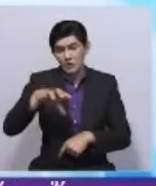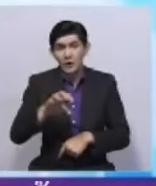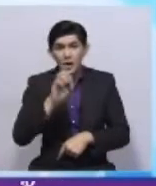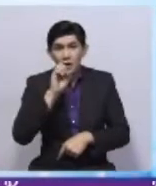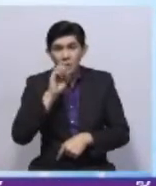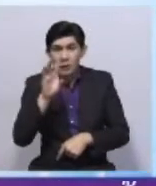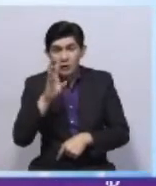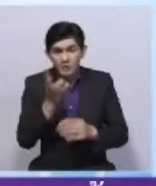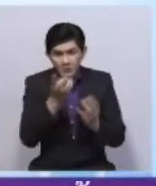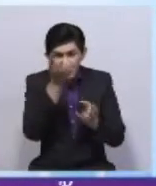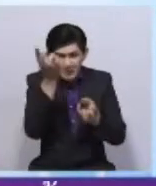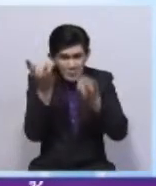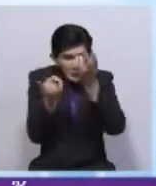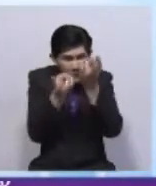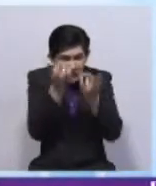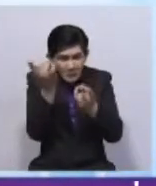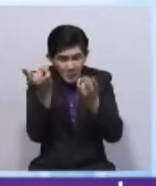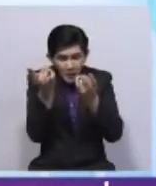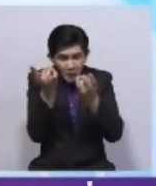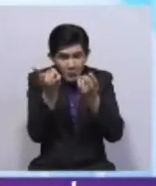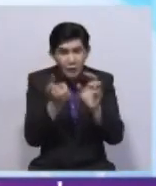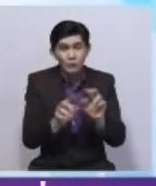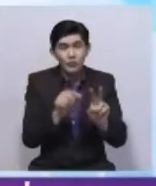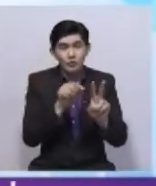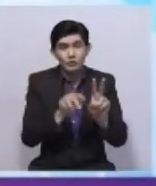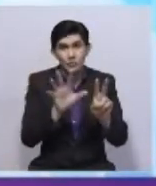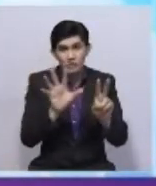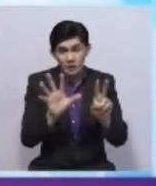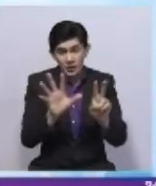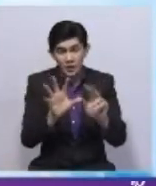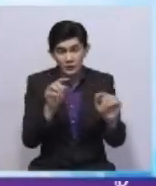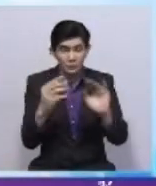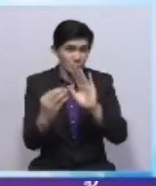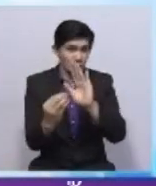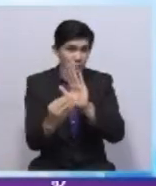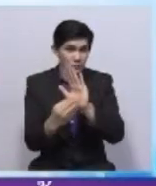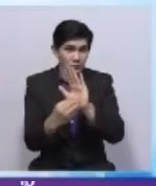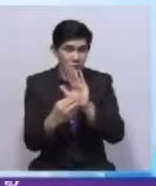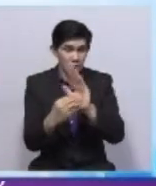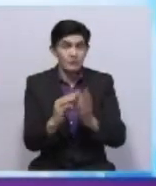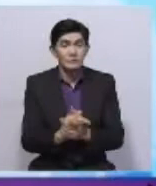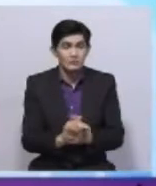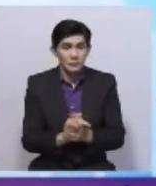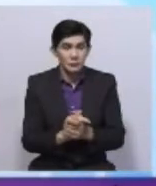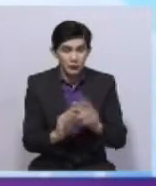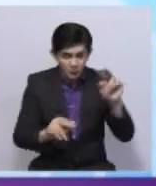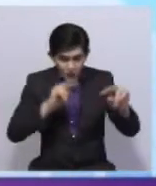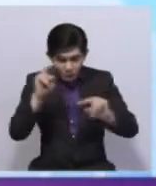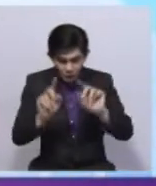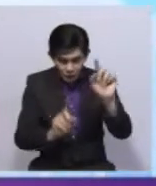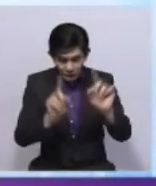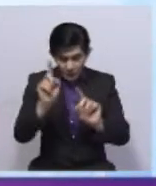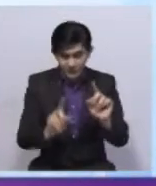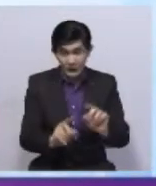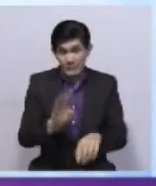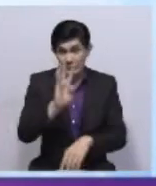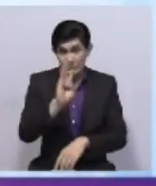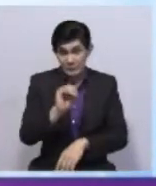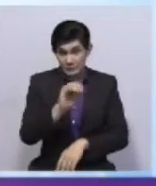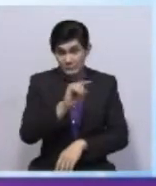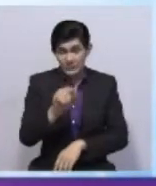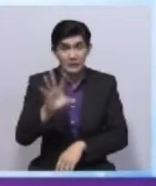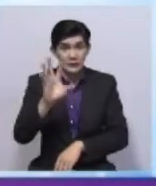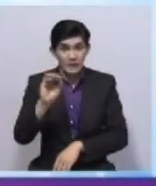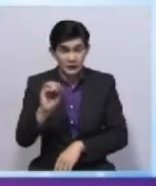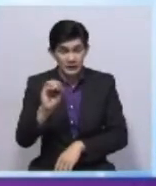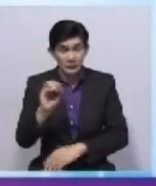านสถานการณ์ฝุ่นละอองขนาดเล็กกว่า 2.5 ไมครอนในพื้นที่กรุงเทพมหานครตรวจวัดได้ที่ระดับ